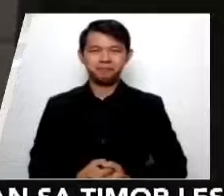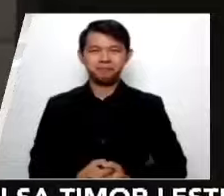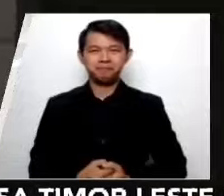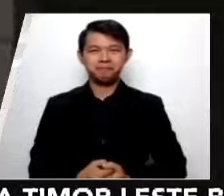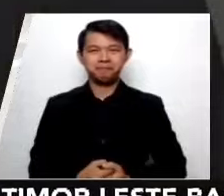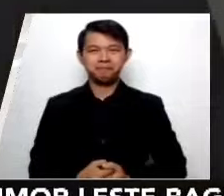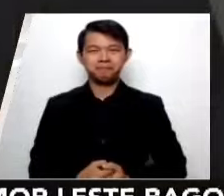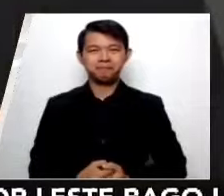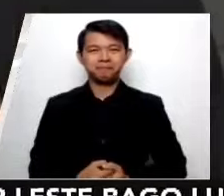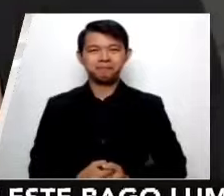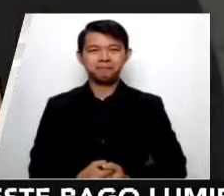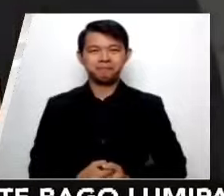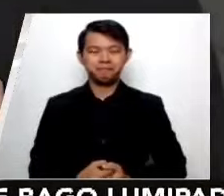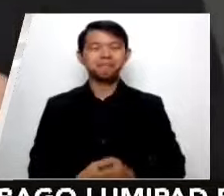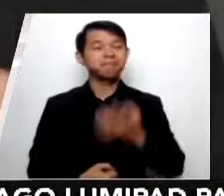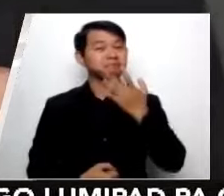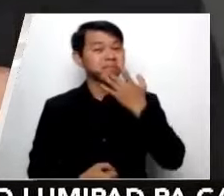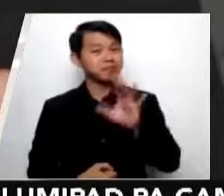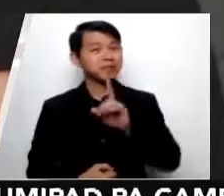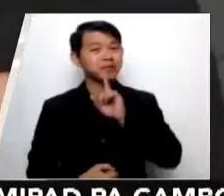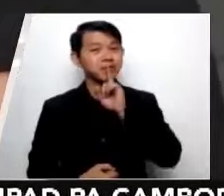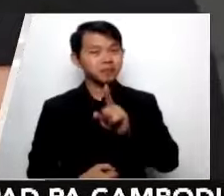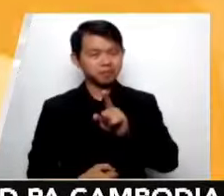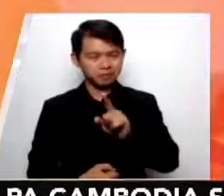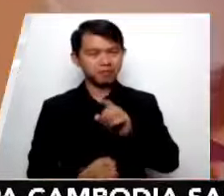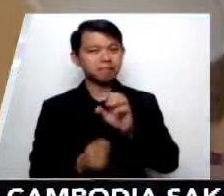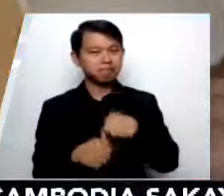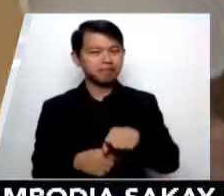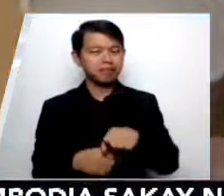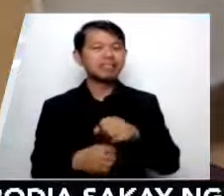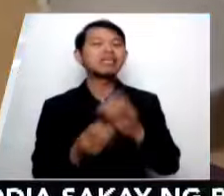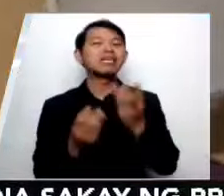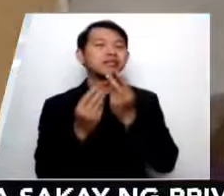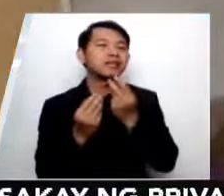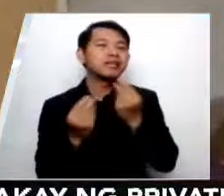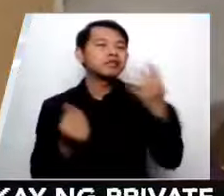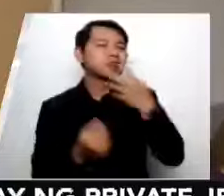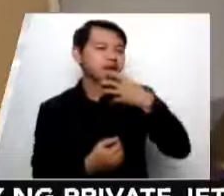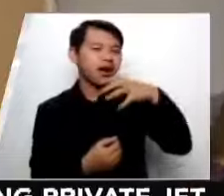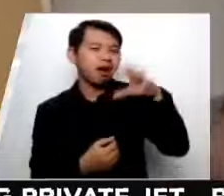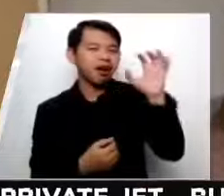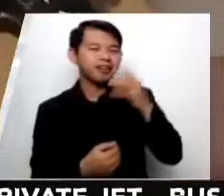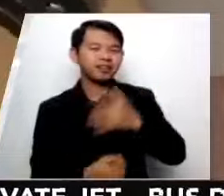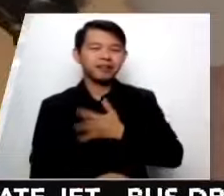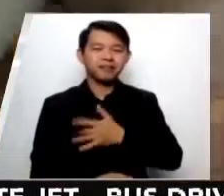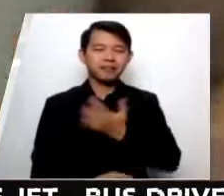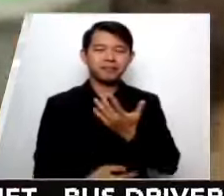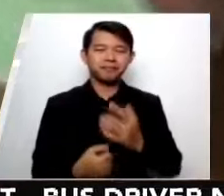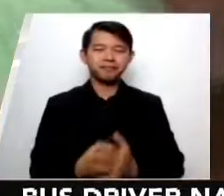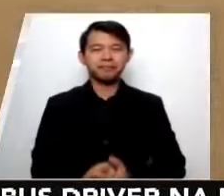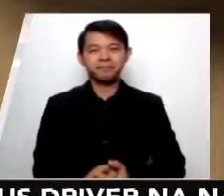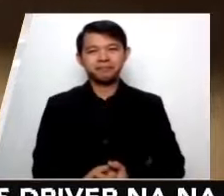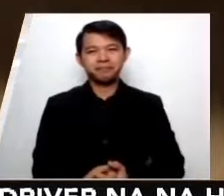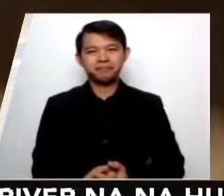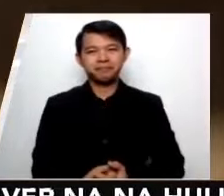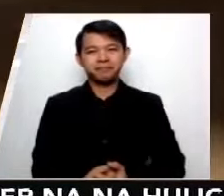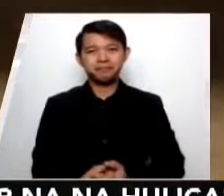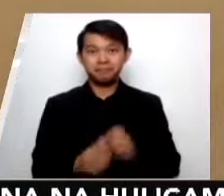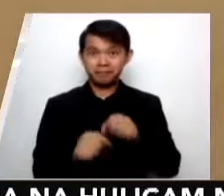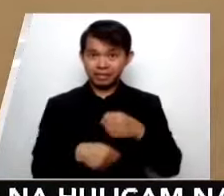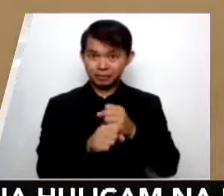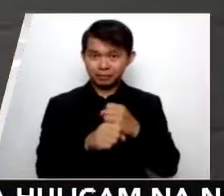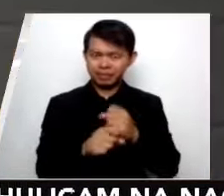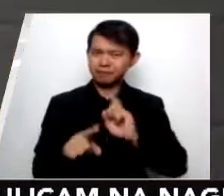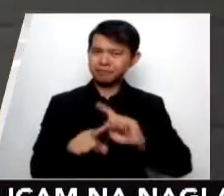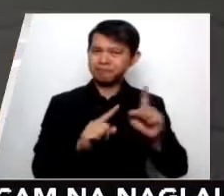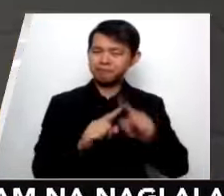Ang sarap. Napapawi talaga yung init na nararamdam mo. Maging creative sa flavors gaya ng pandan, ube at iba